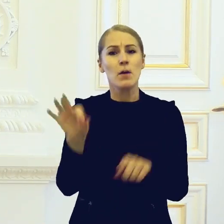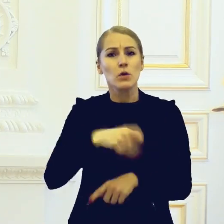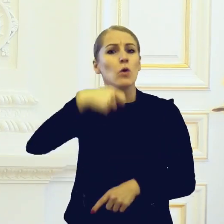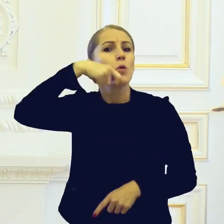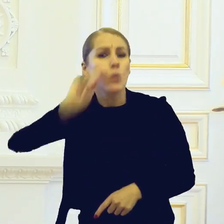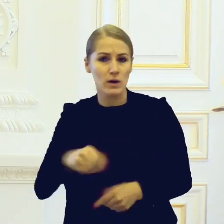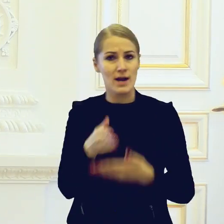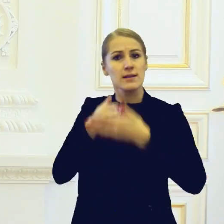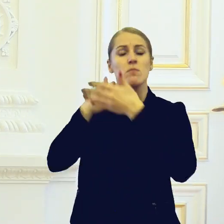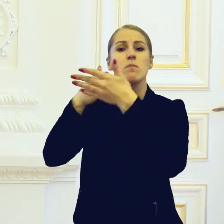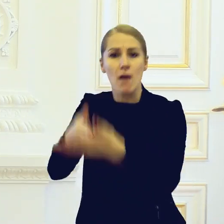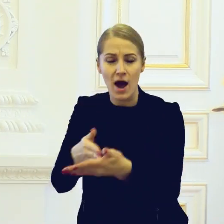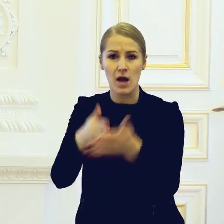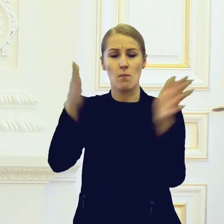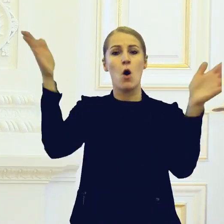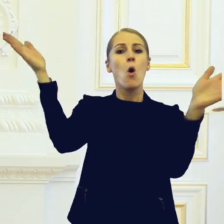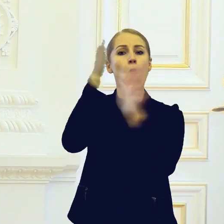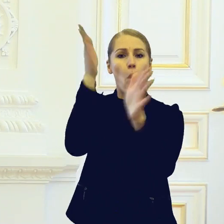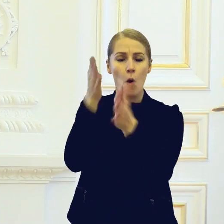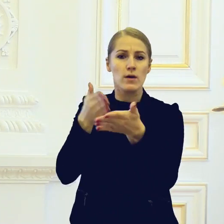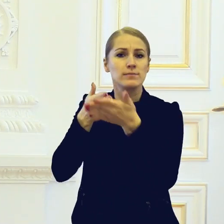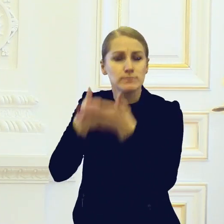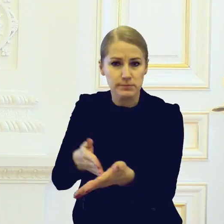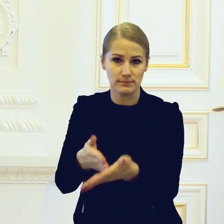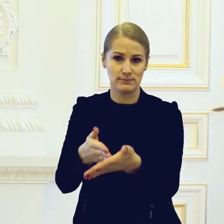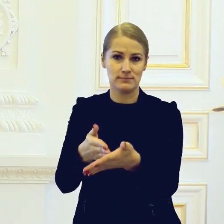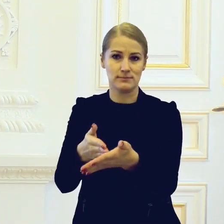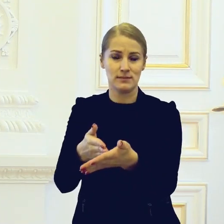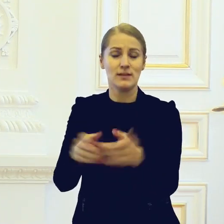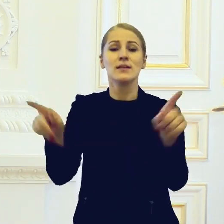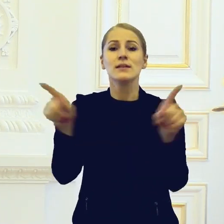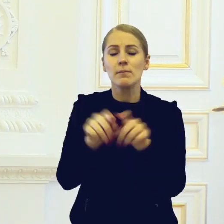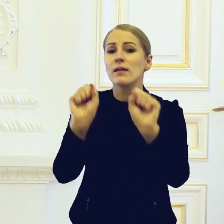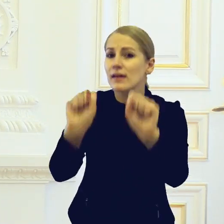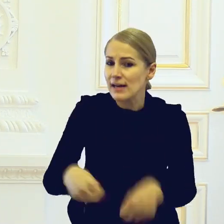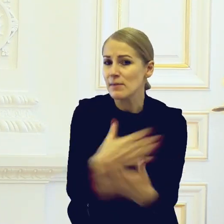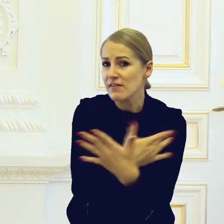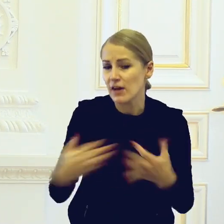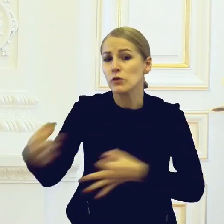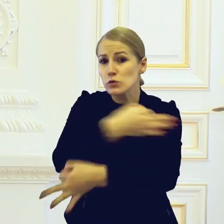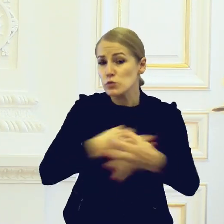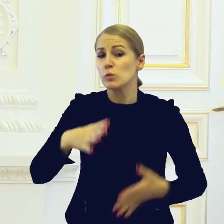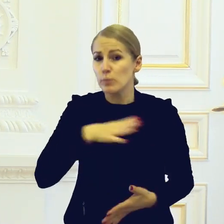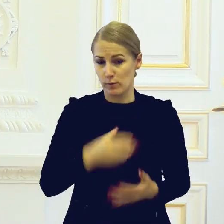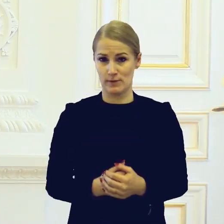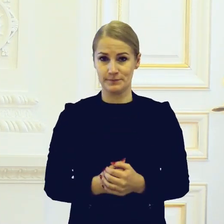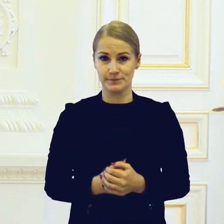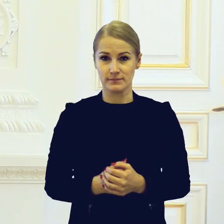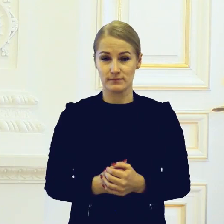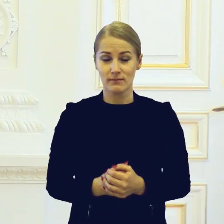teikimo, pirmiausia, oro gynybos sistemų poreikį bei galimybės. Taip